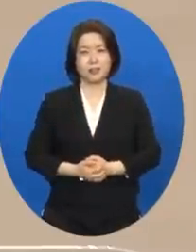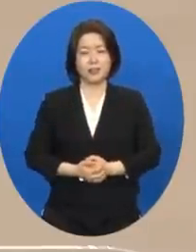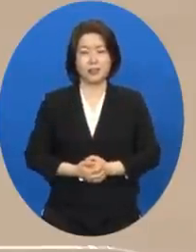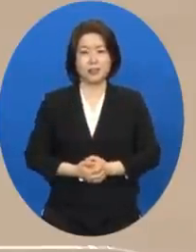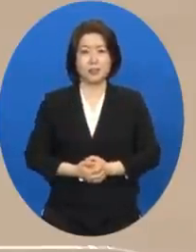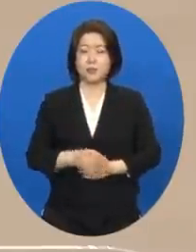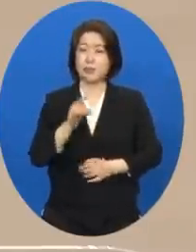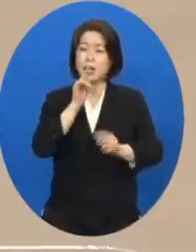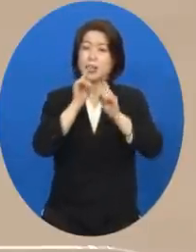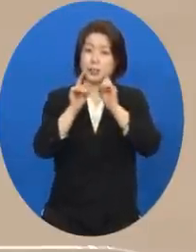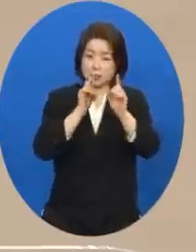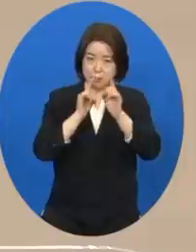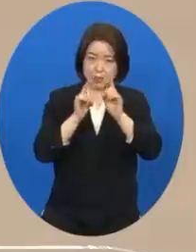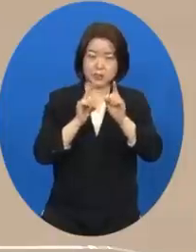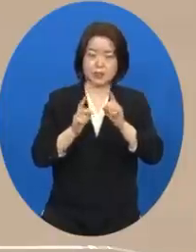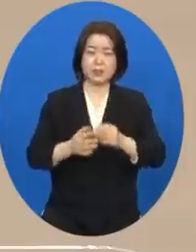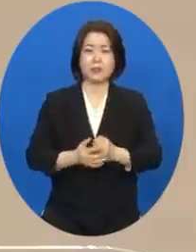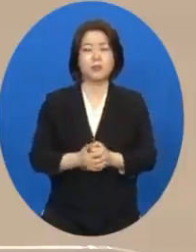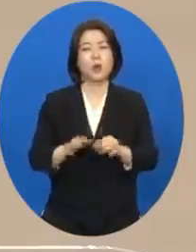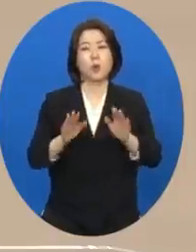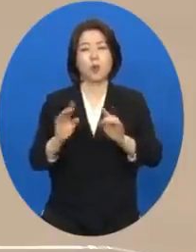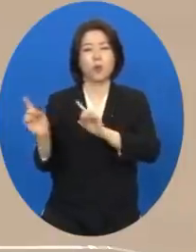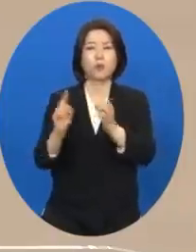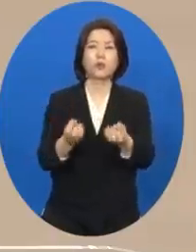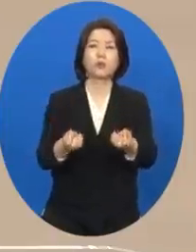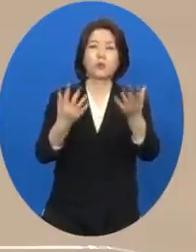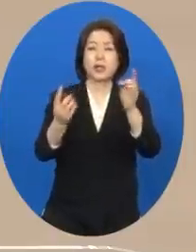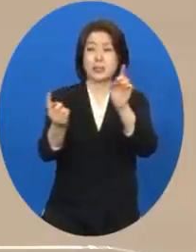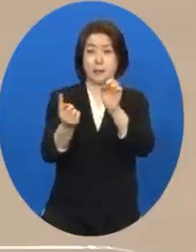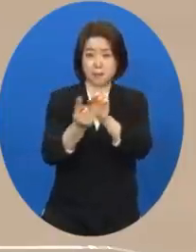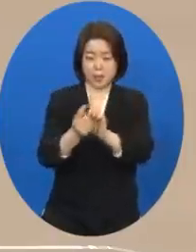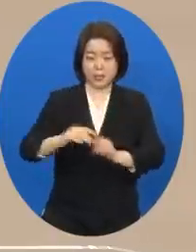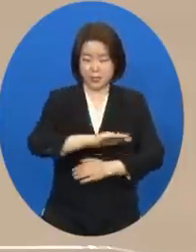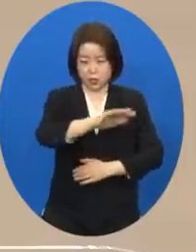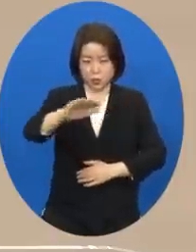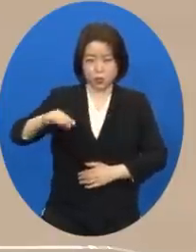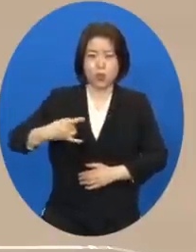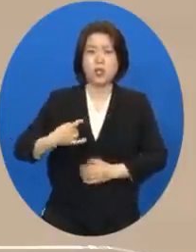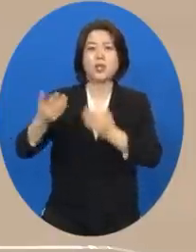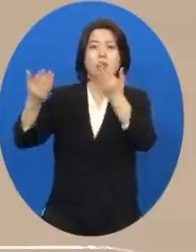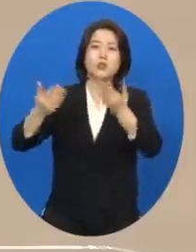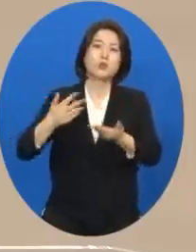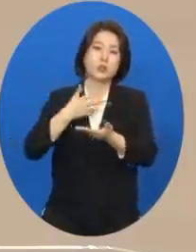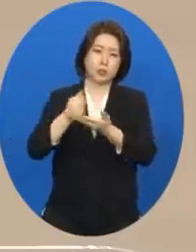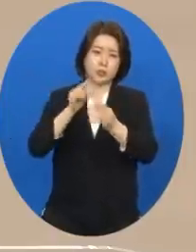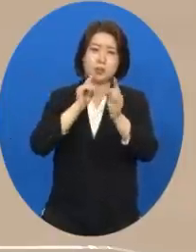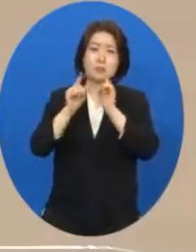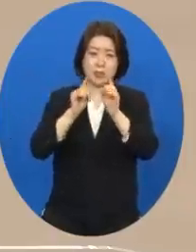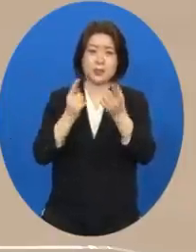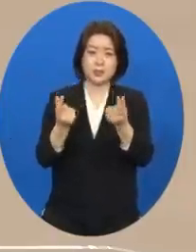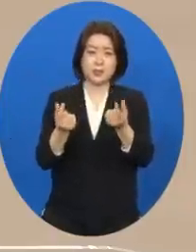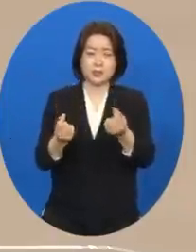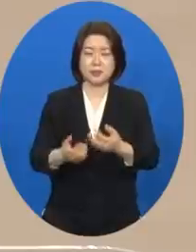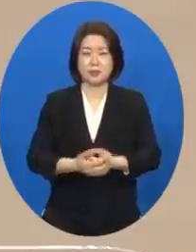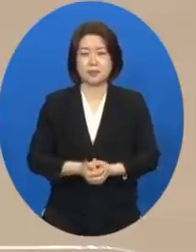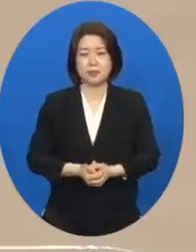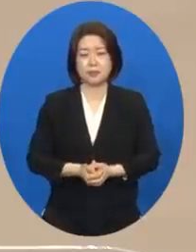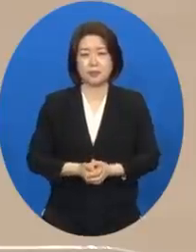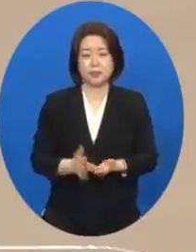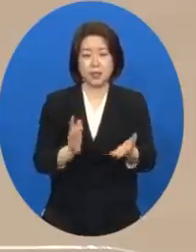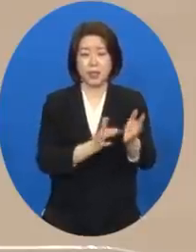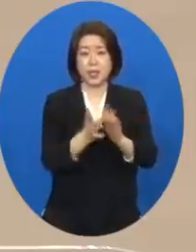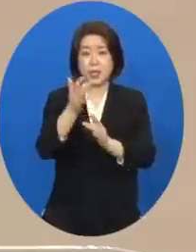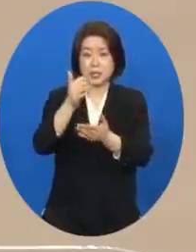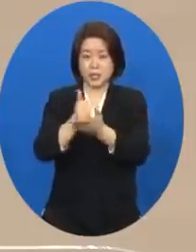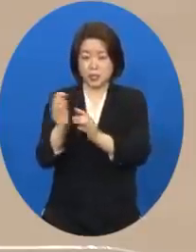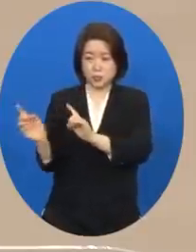이 말씀이 오늘 부활절을 맞이한 은 우리에게 주시는 주님의 말씀입니다 예수님의 부활을